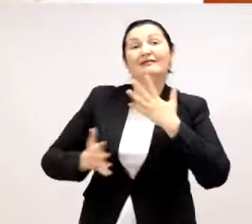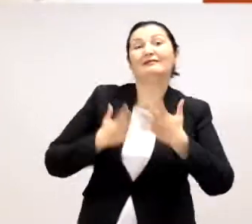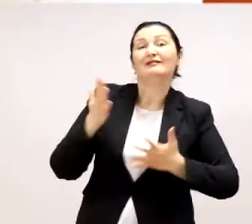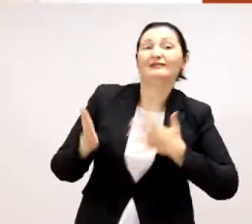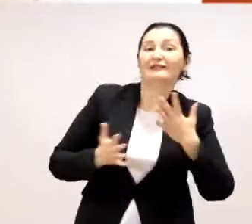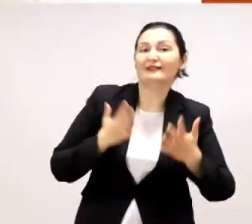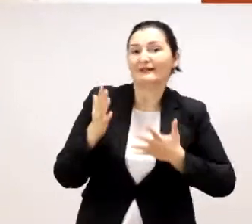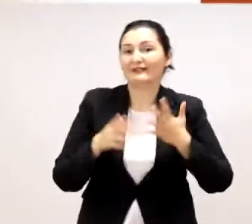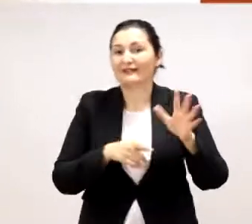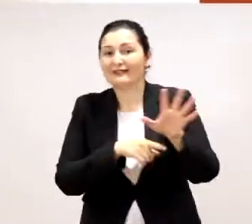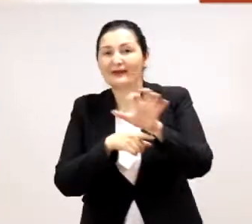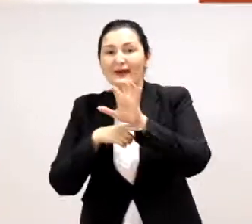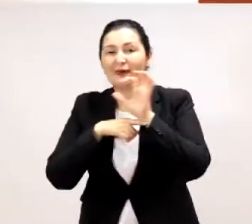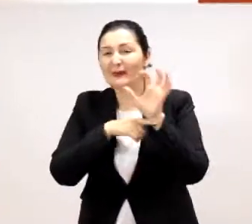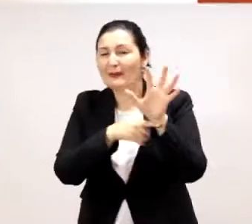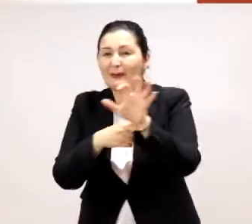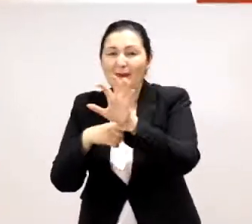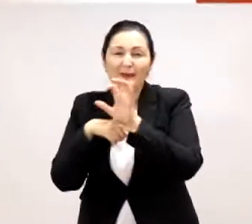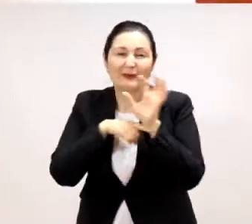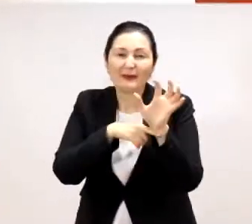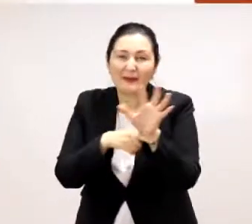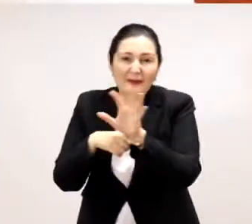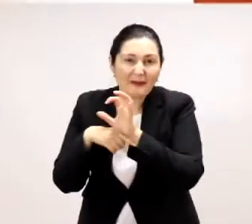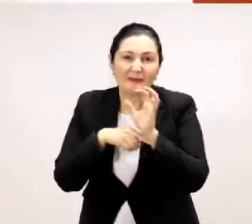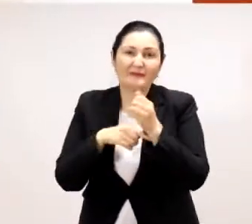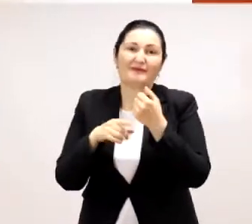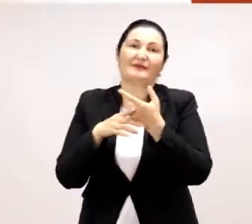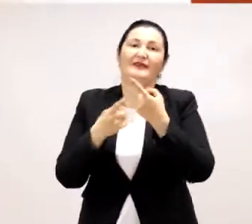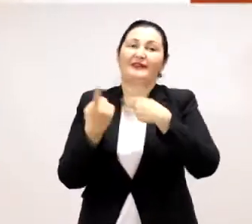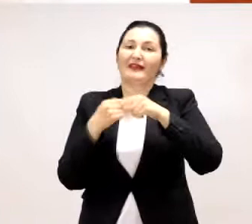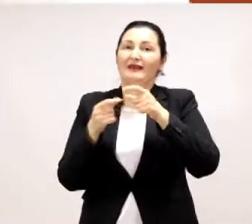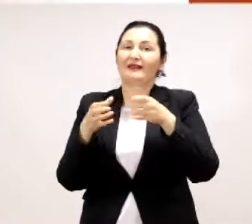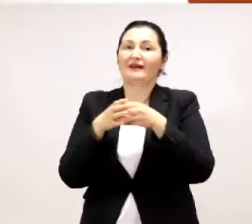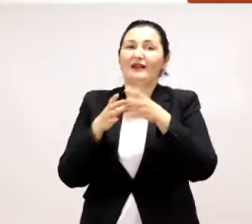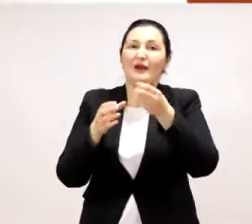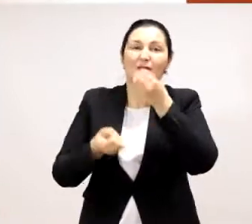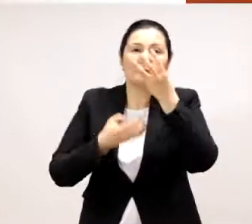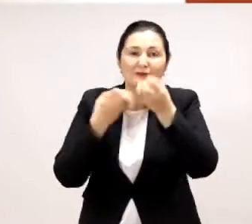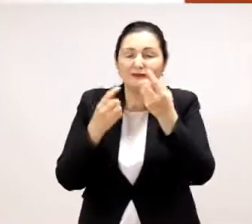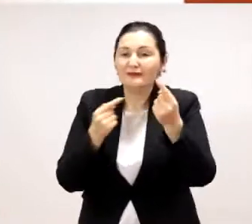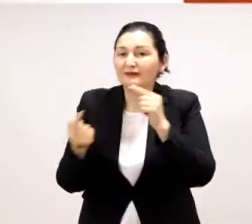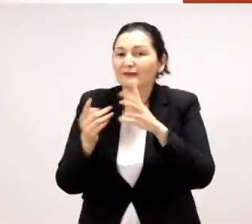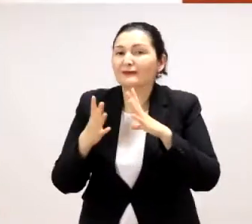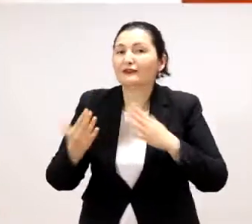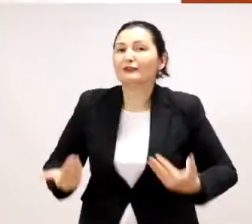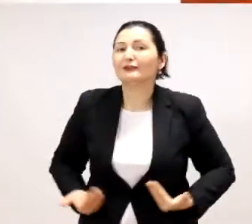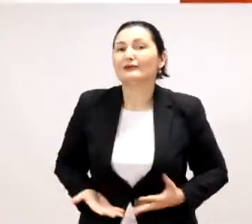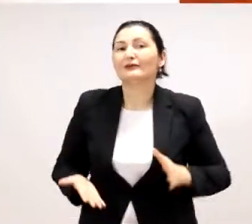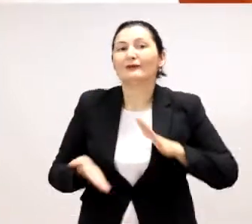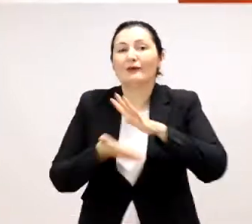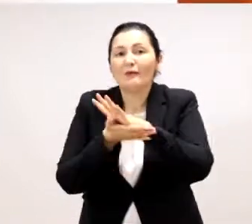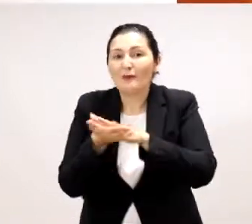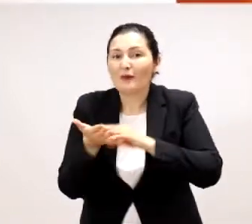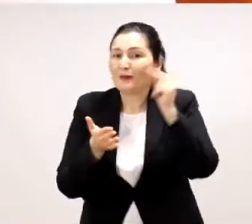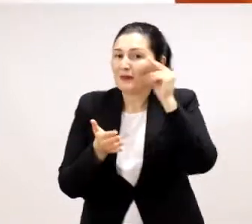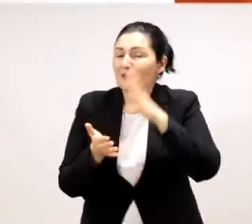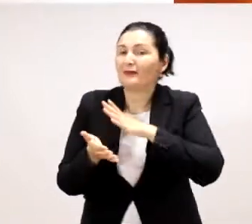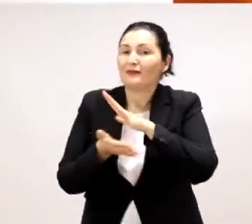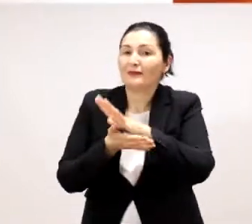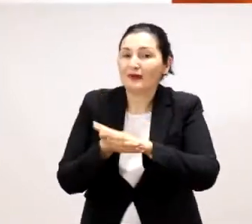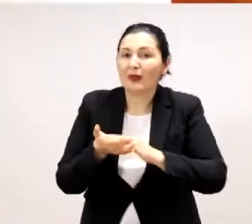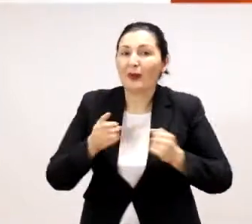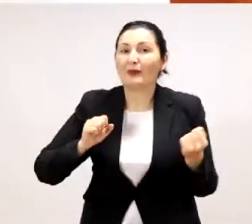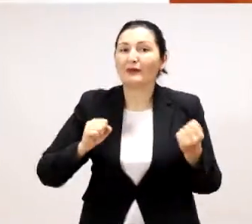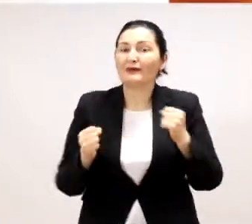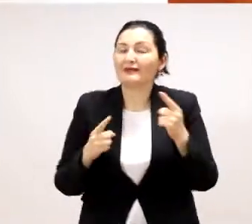تمام صدبرگ ها رو صورت گرفتند. صاحب خانه گفت: گل ها با همدیگر زندگی کردن رو یاد گرفتند، دوستی